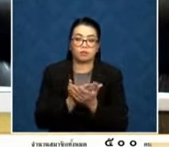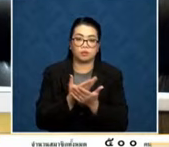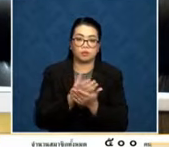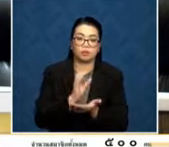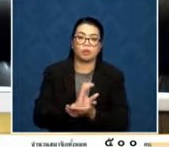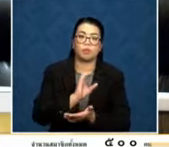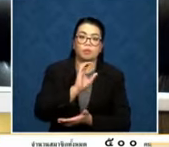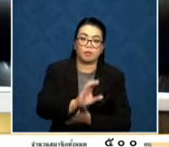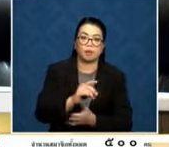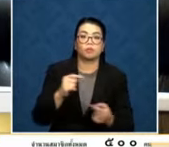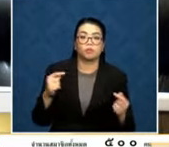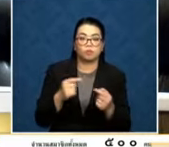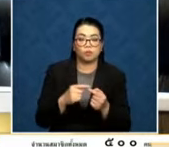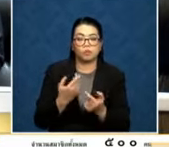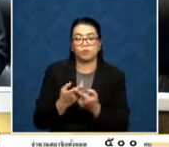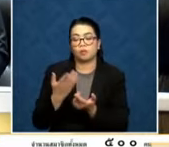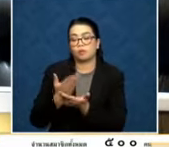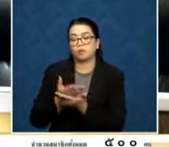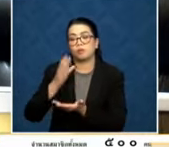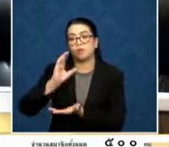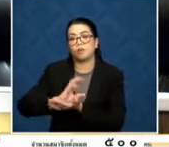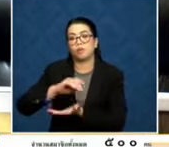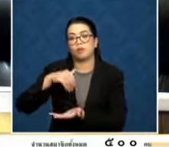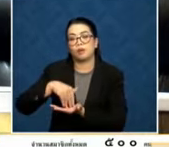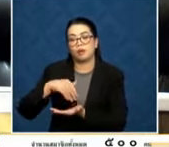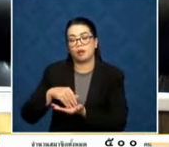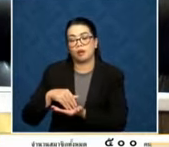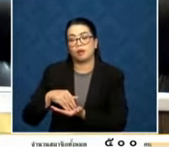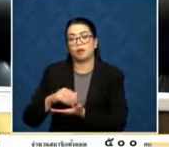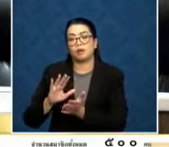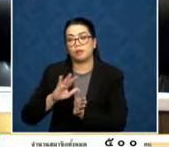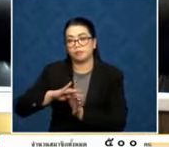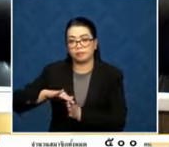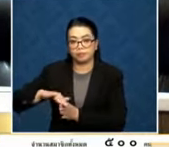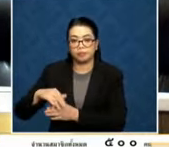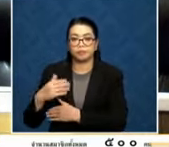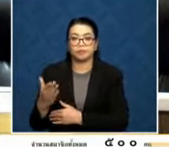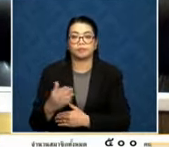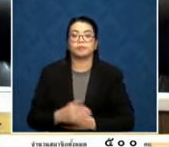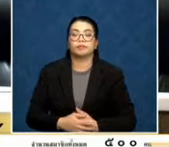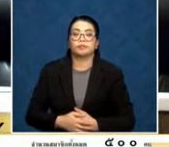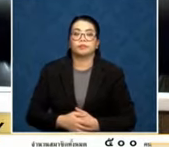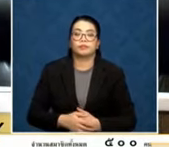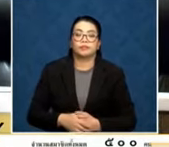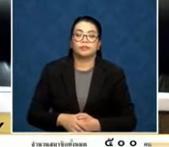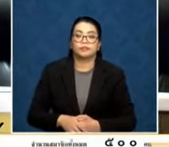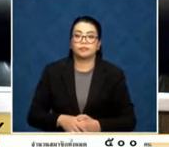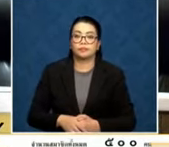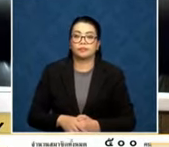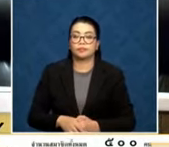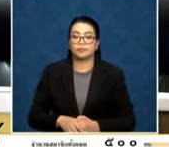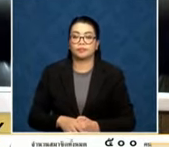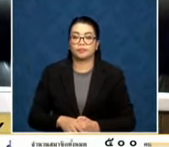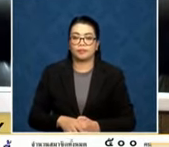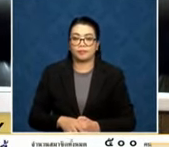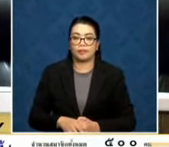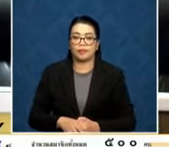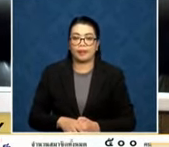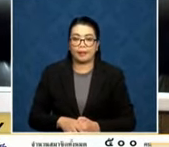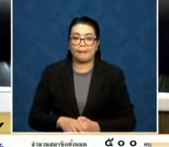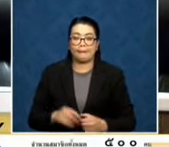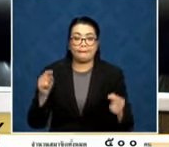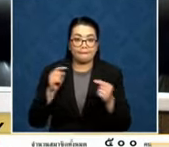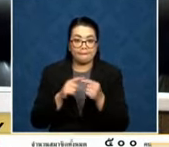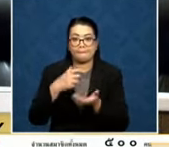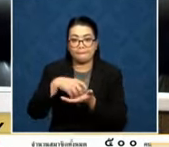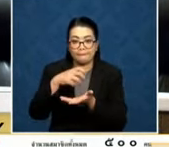ในส่วนของงบกลางคงคงจะมีแเท่านี้นะครับส่วนประเด็นต่อมาอีกเรื่องนึงที่ผมอยากจะกราบเรียนท่านประธานไป